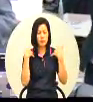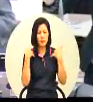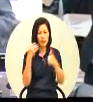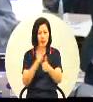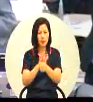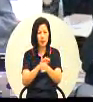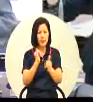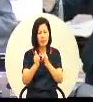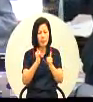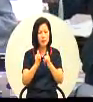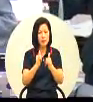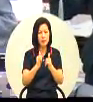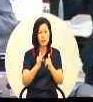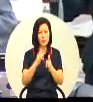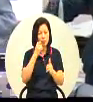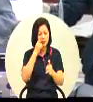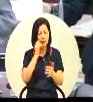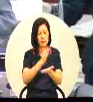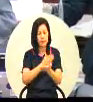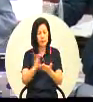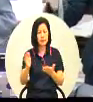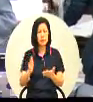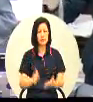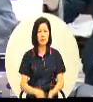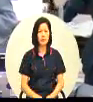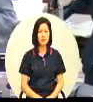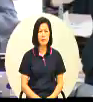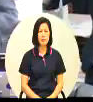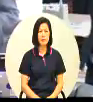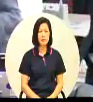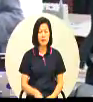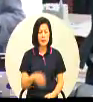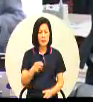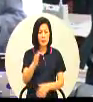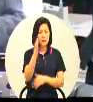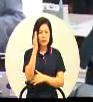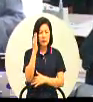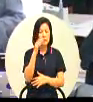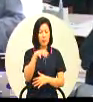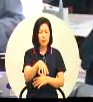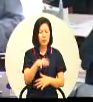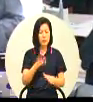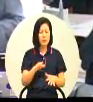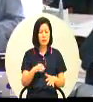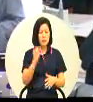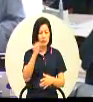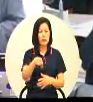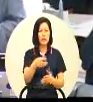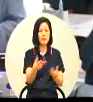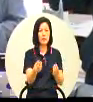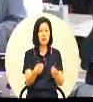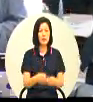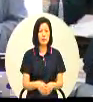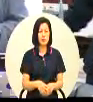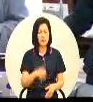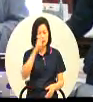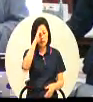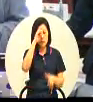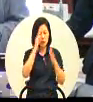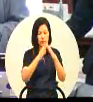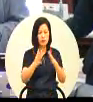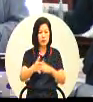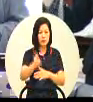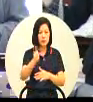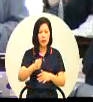所以请听，我希望不管是。财政部现在已经没准了，我也希望我们的市长能够到我们中央